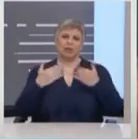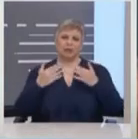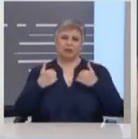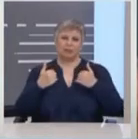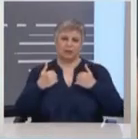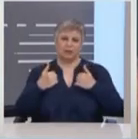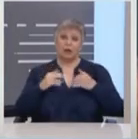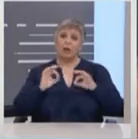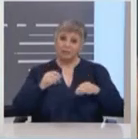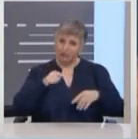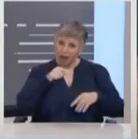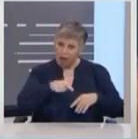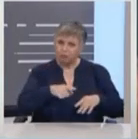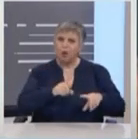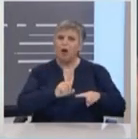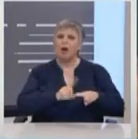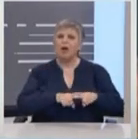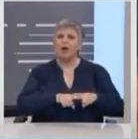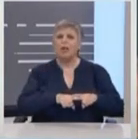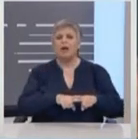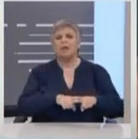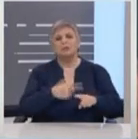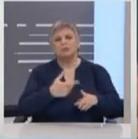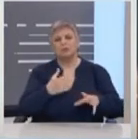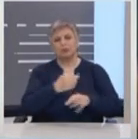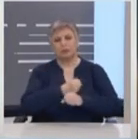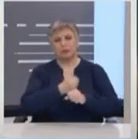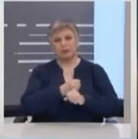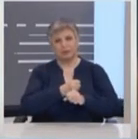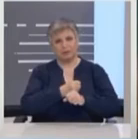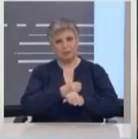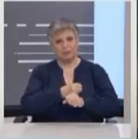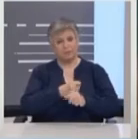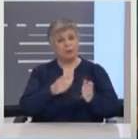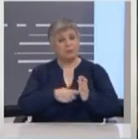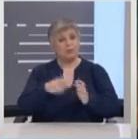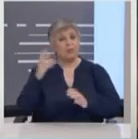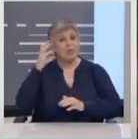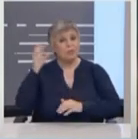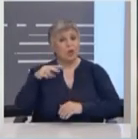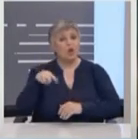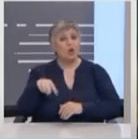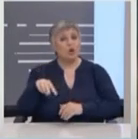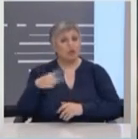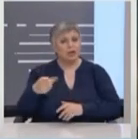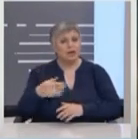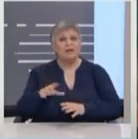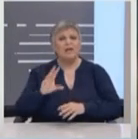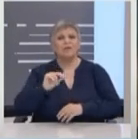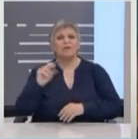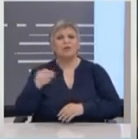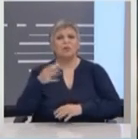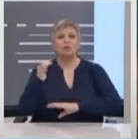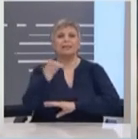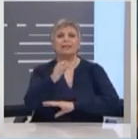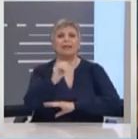θετικό. Μην ξεχνάμε τη συνθήκη της Λοζάνης, τι ίσχυε για την Ήμβρο και την Τένεδο,